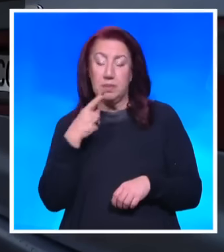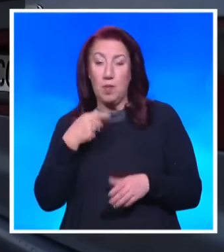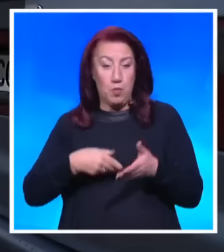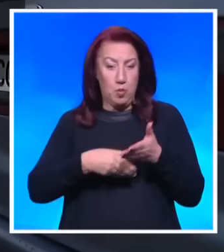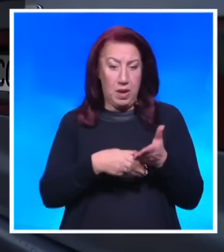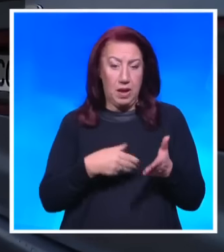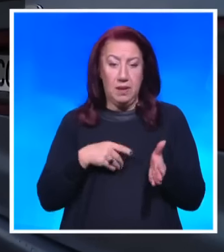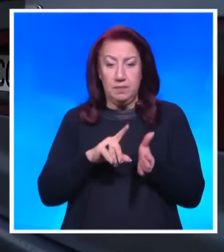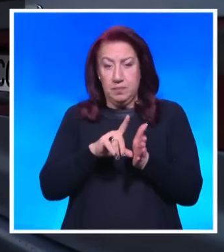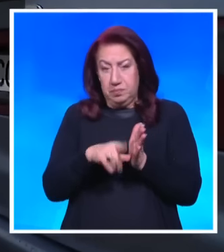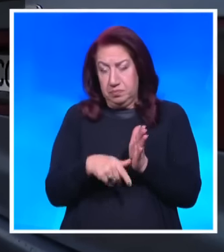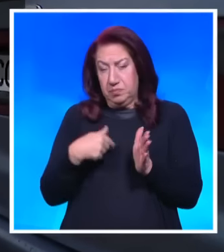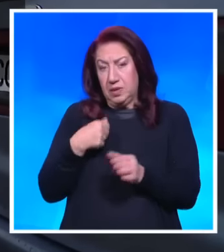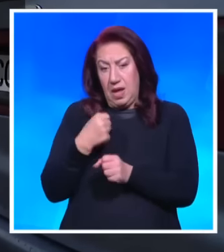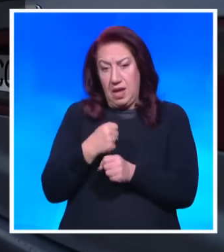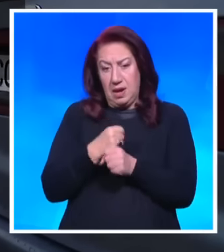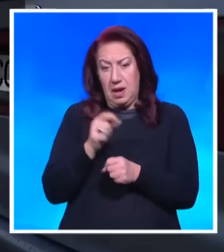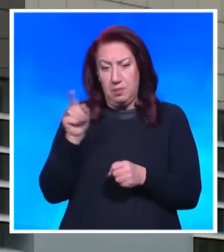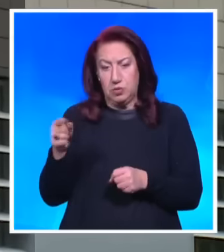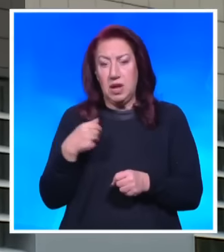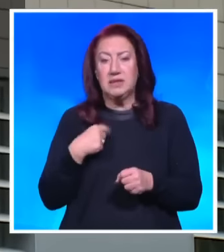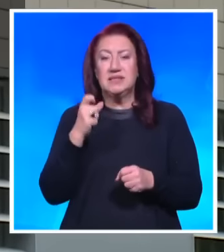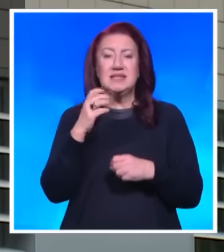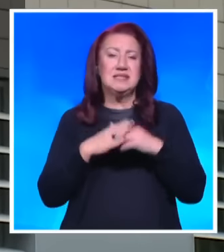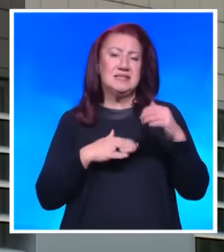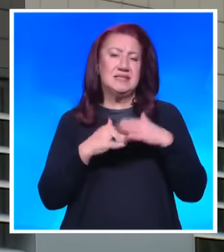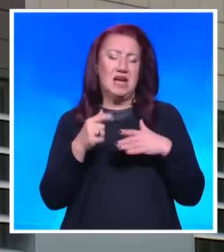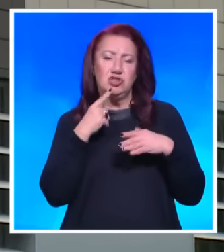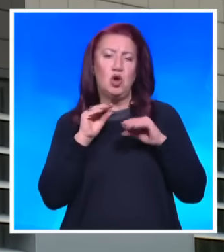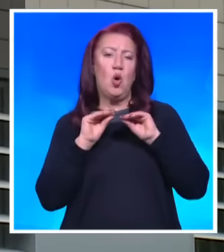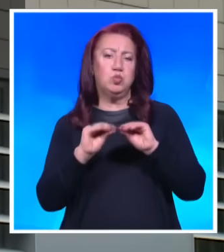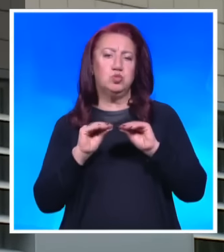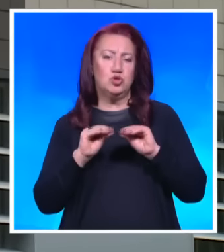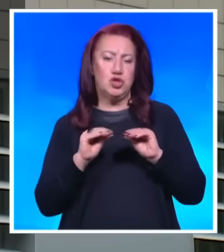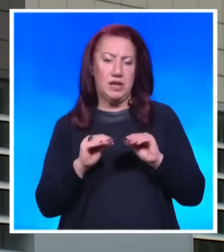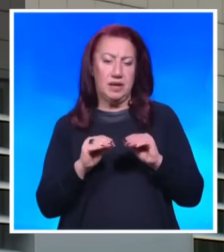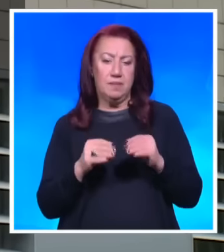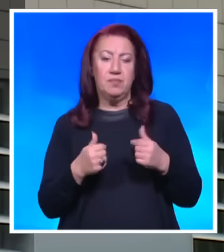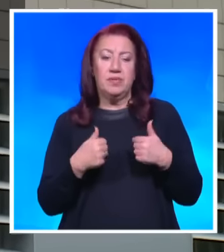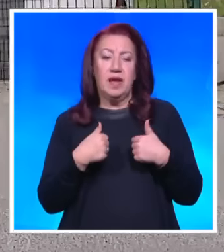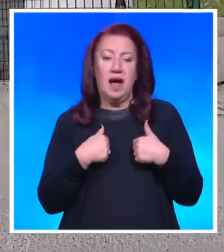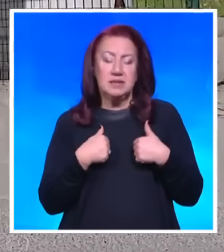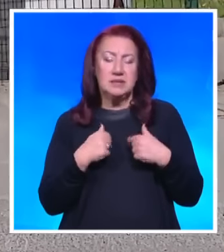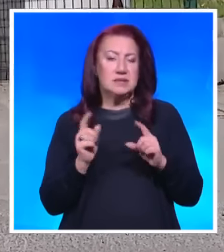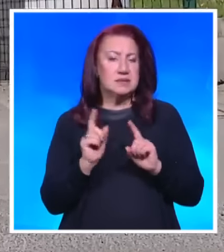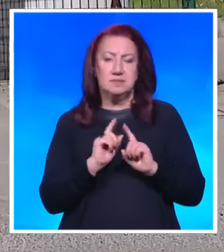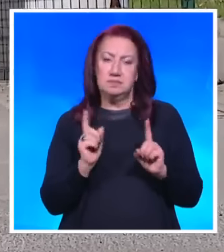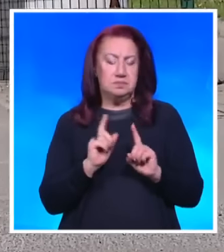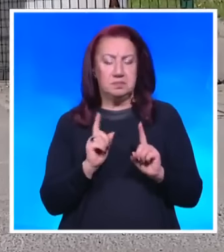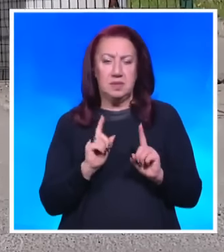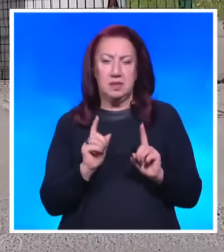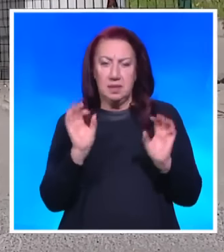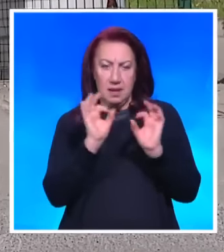съм била там, съм била стажант на обучение. Аз не съм имала нито